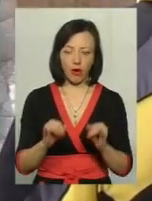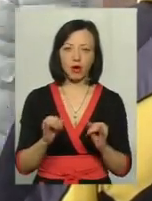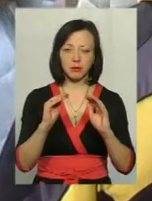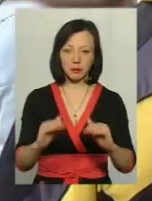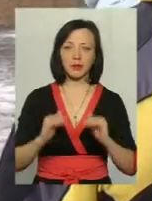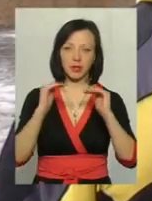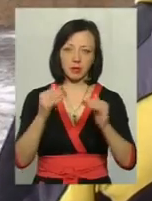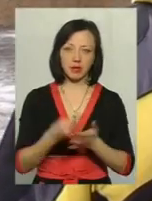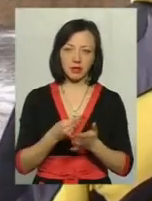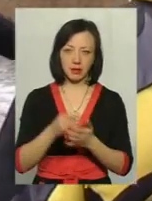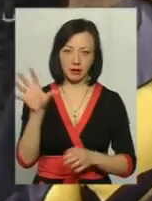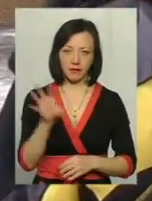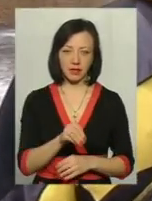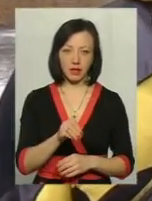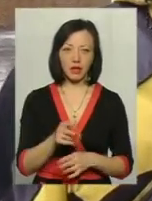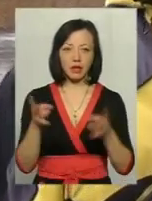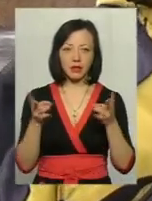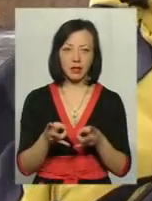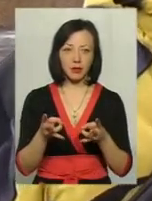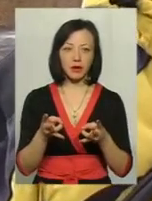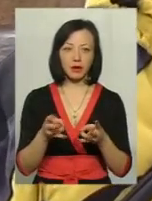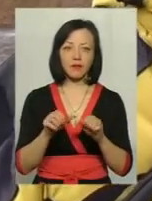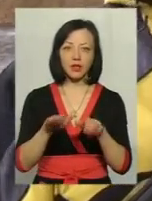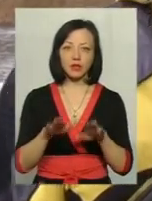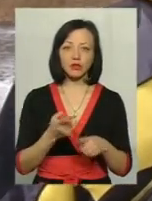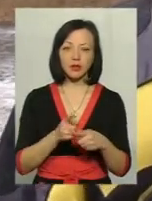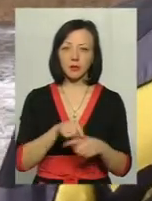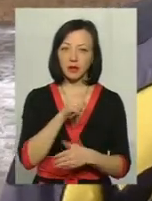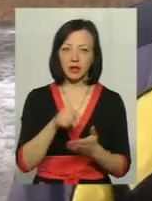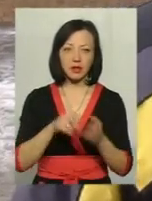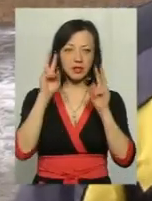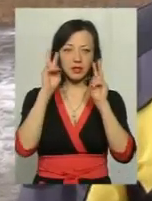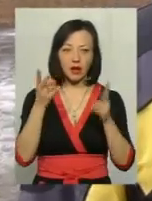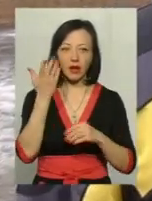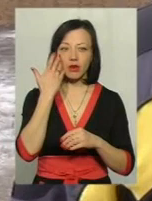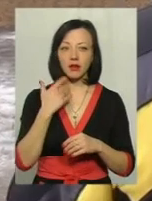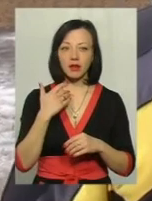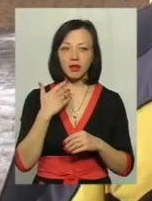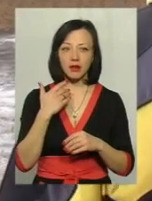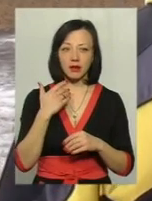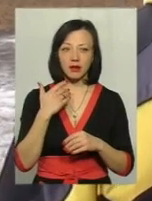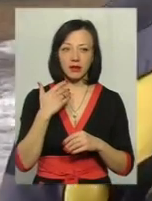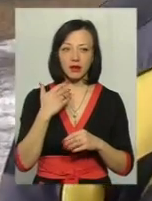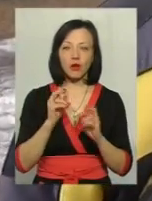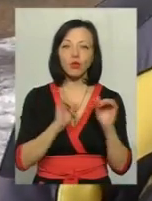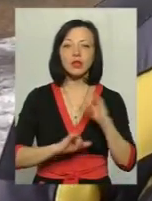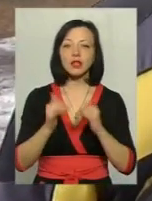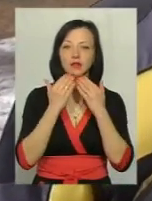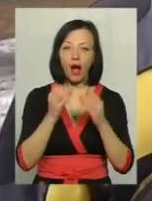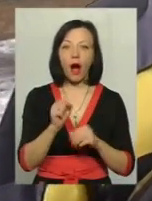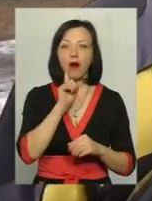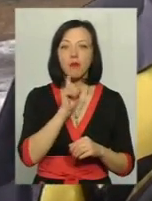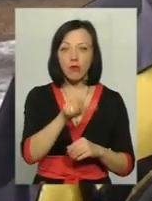вони піднімають ціни на все. Треба якось рішати це питання, навіть не знаємо, куди звертатися по поводу цього. А